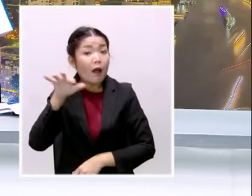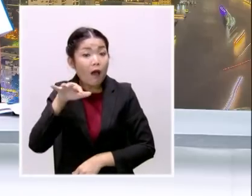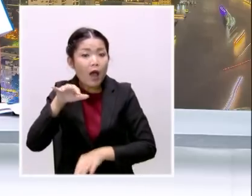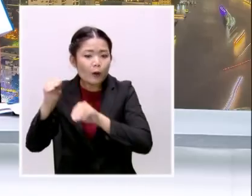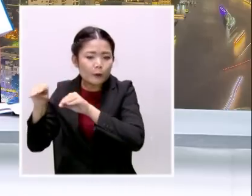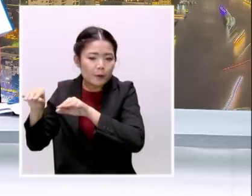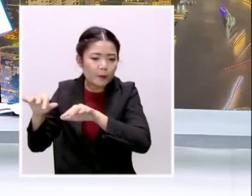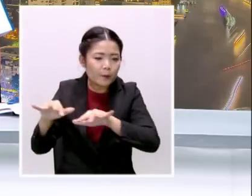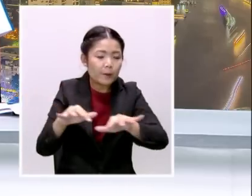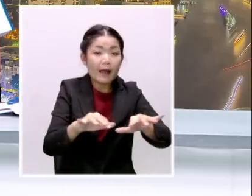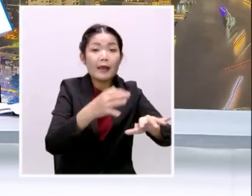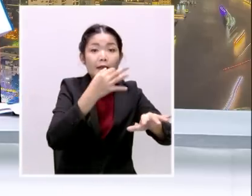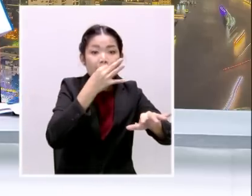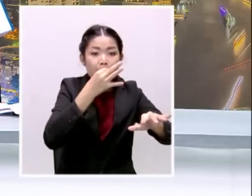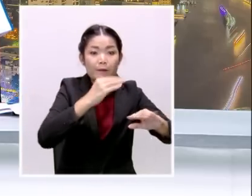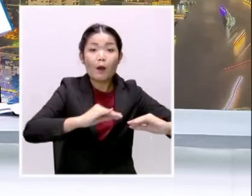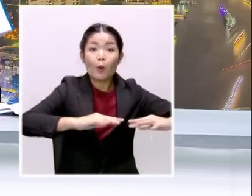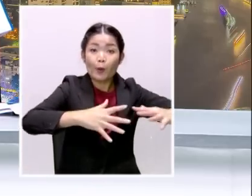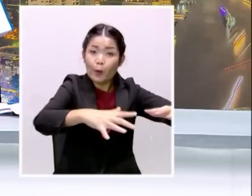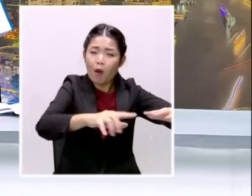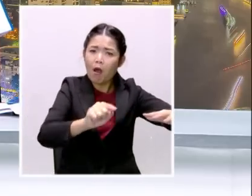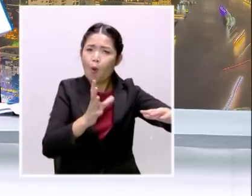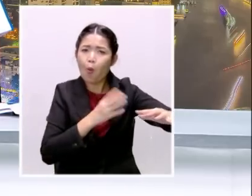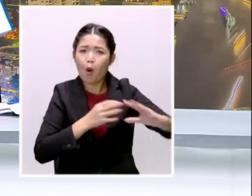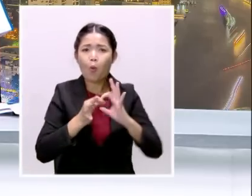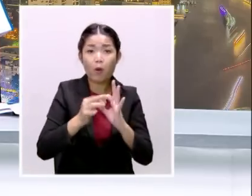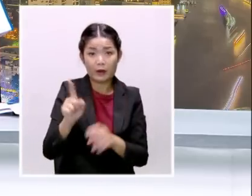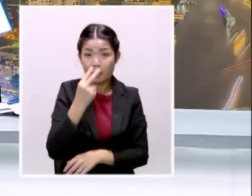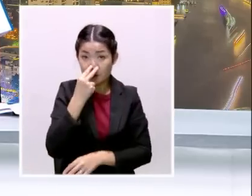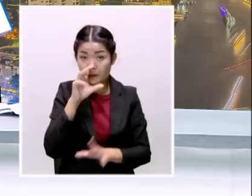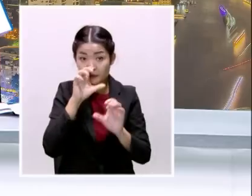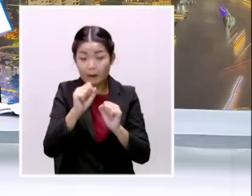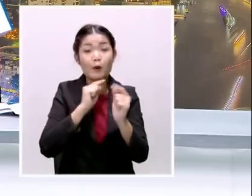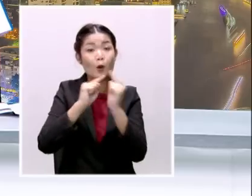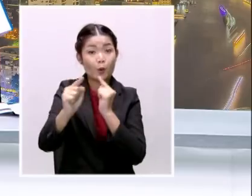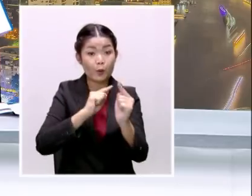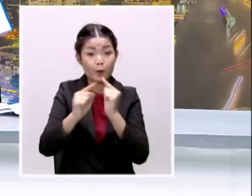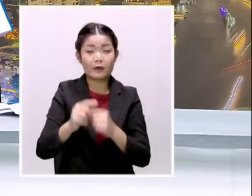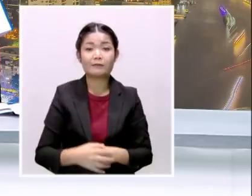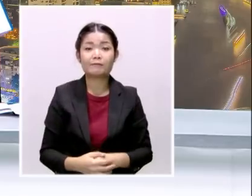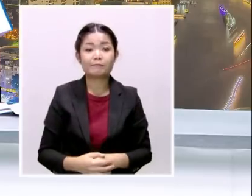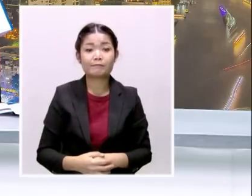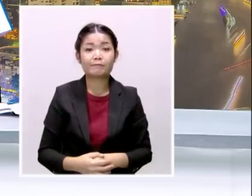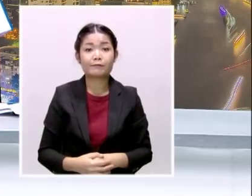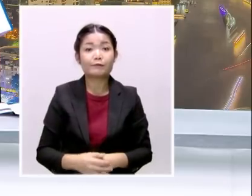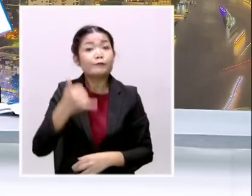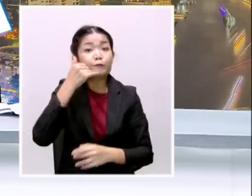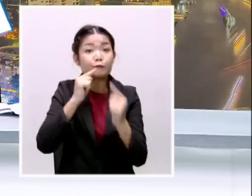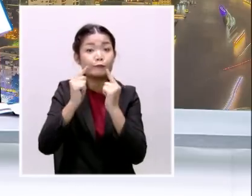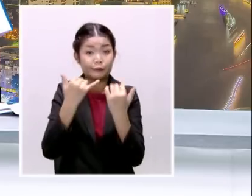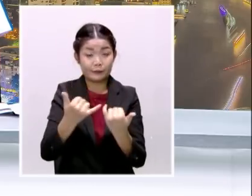กษหลรมสุทะเรคำสำหคืวเรื่องนี้น่ากลยยไ่ตดตามไดพ้กัต abajo isรอง